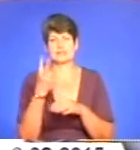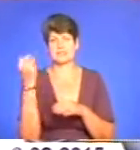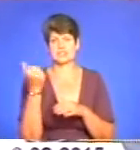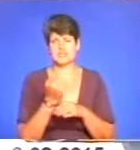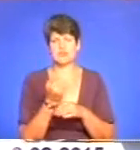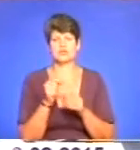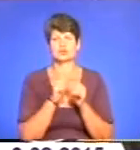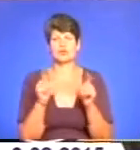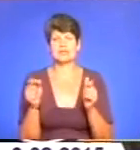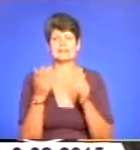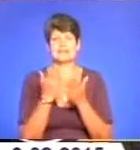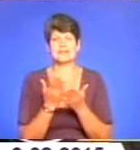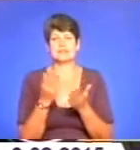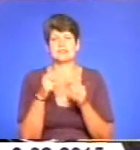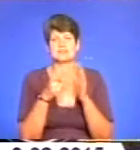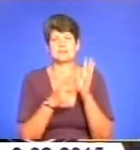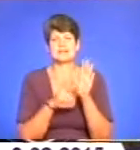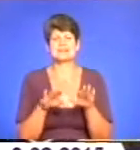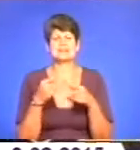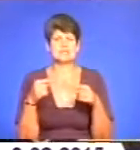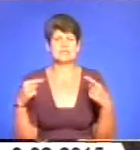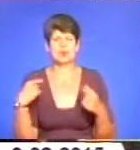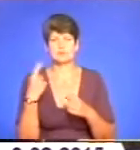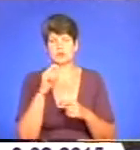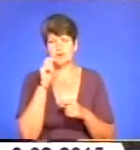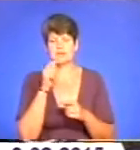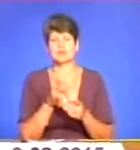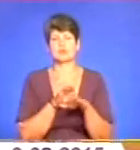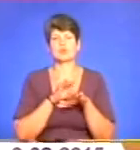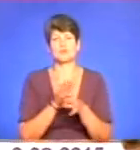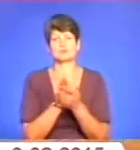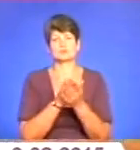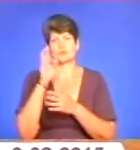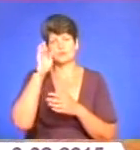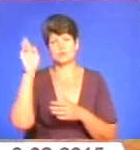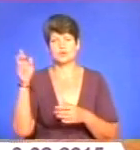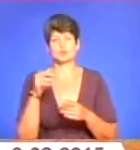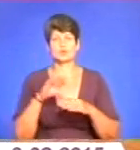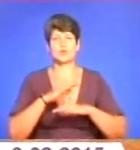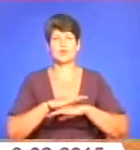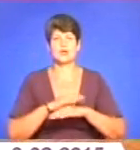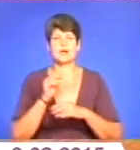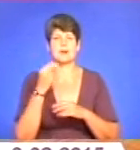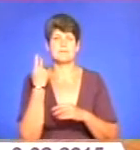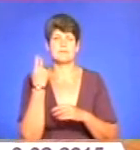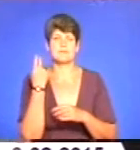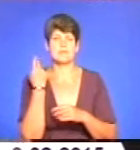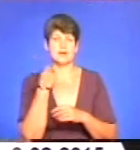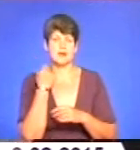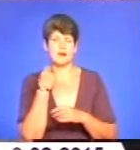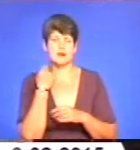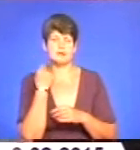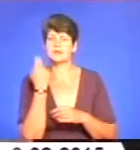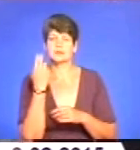17 дітей із різних областей України. Для них проводять літургії, уроки американської кухні, вчать молитися на вервиці, а